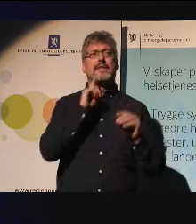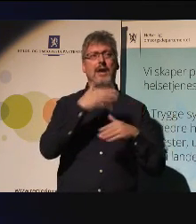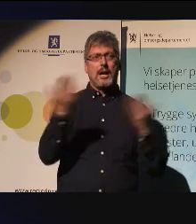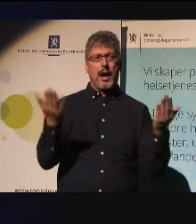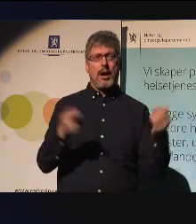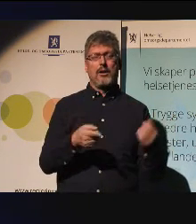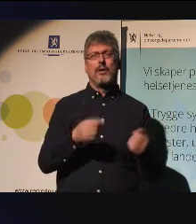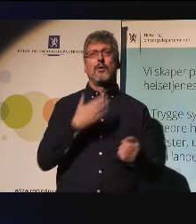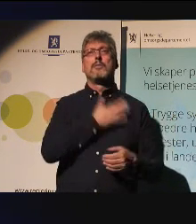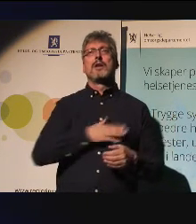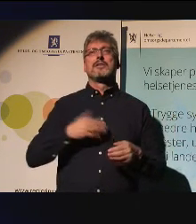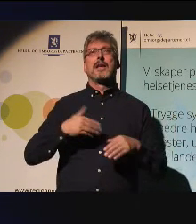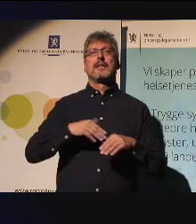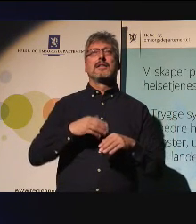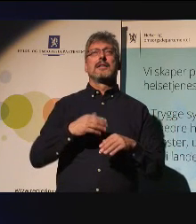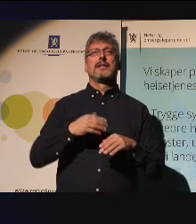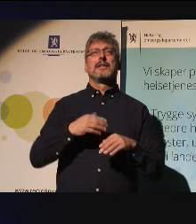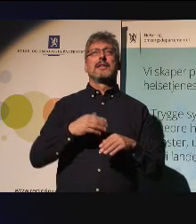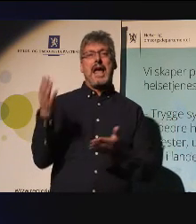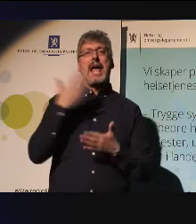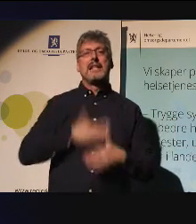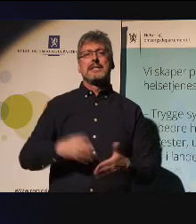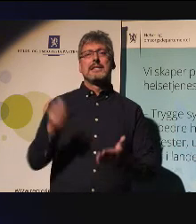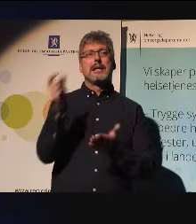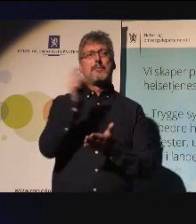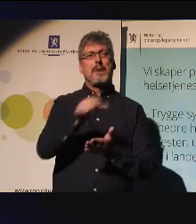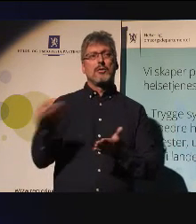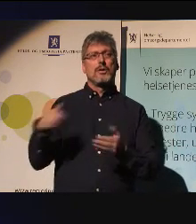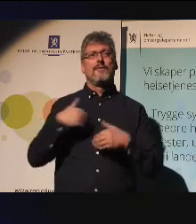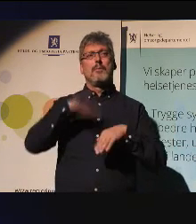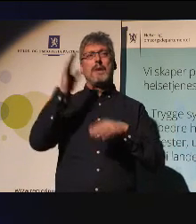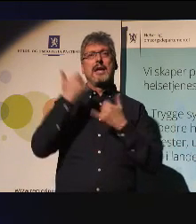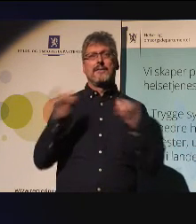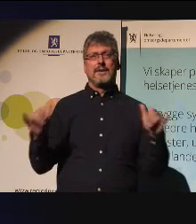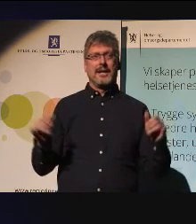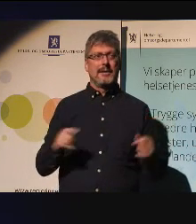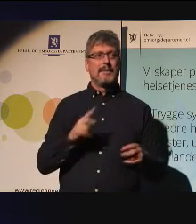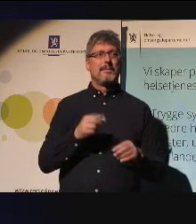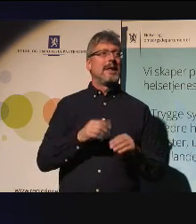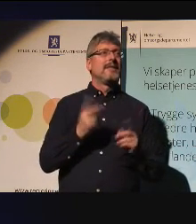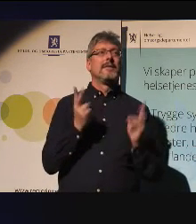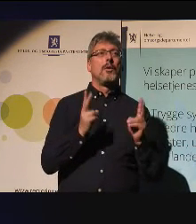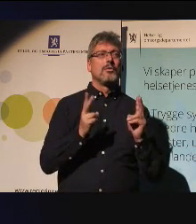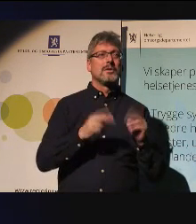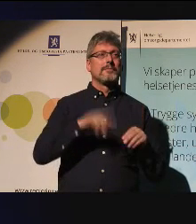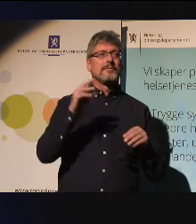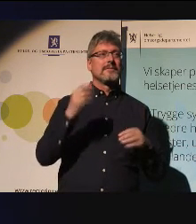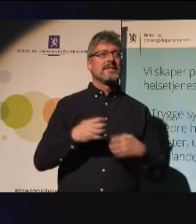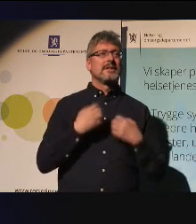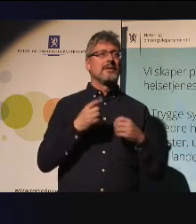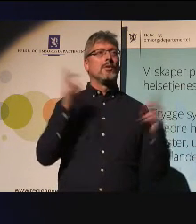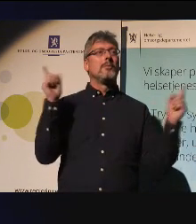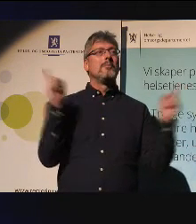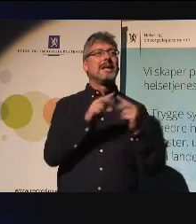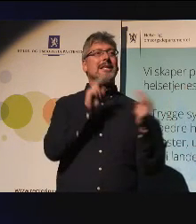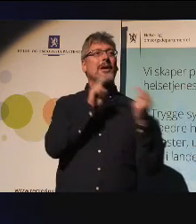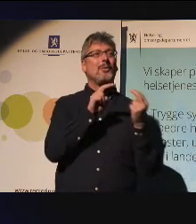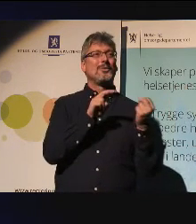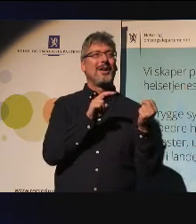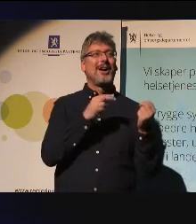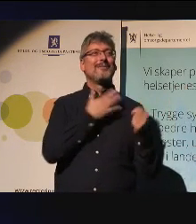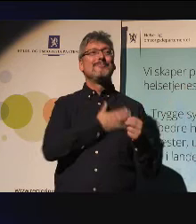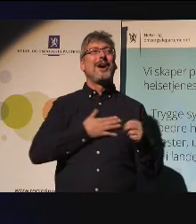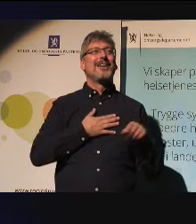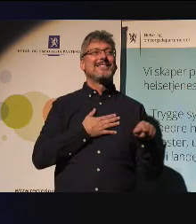tid. Det jo egentlig litt skremmende at rapporten viser at det mindre kontakt pasienten har med helsetjenesten,